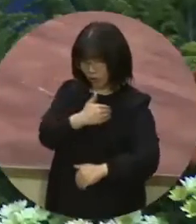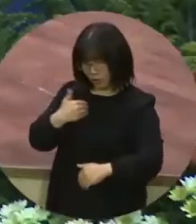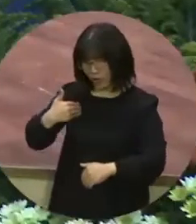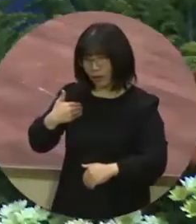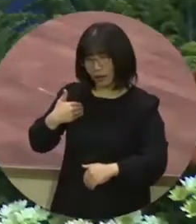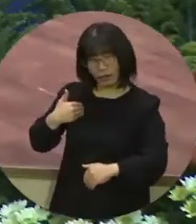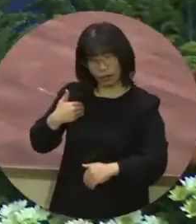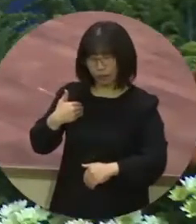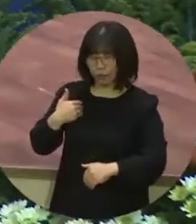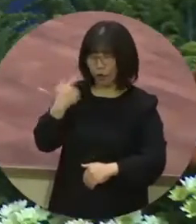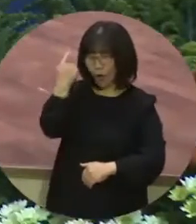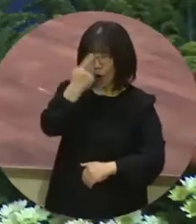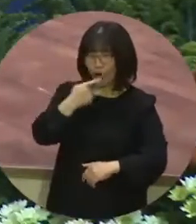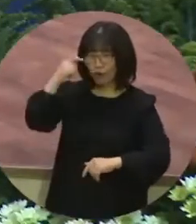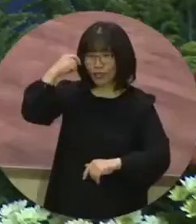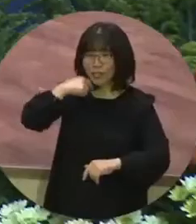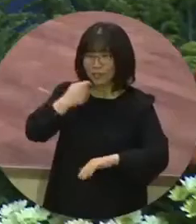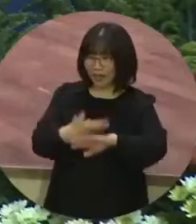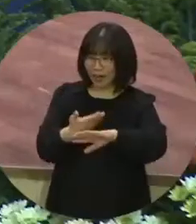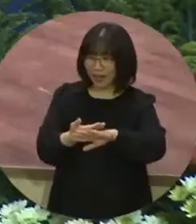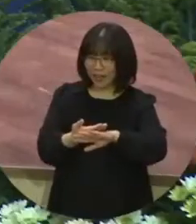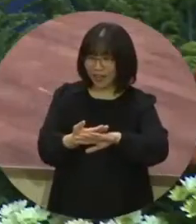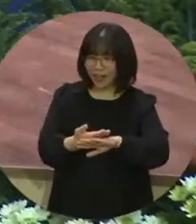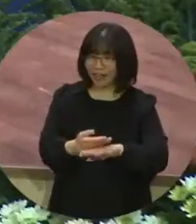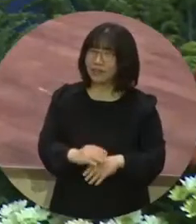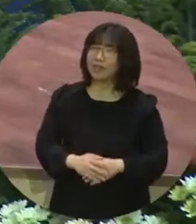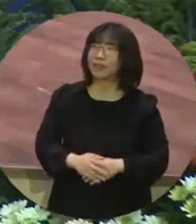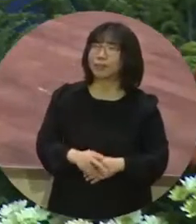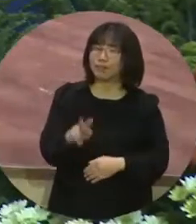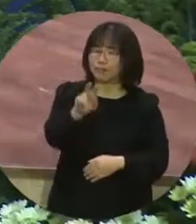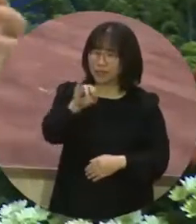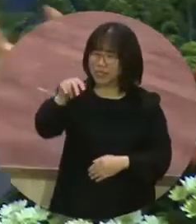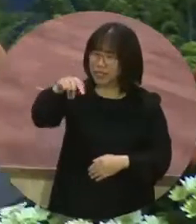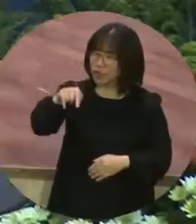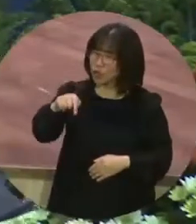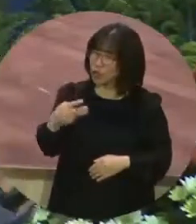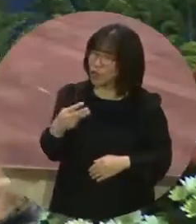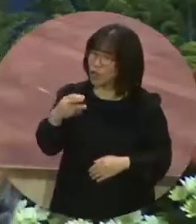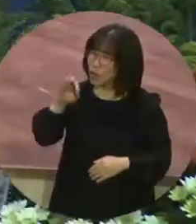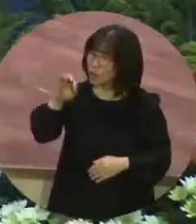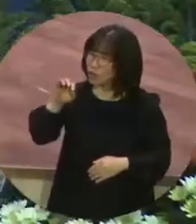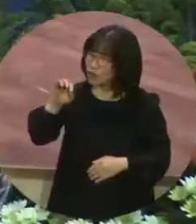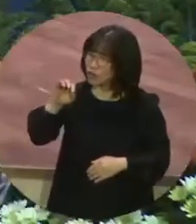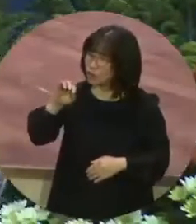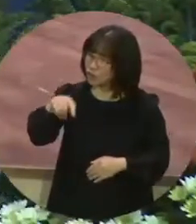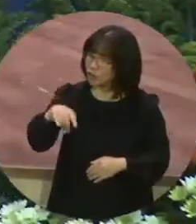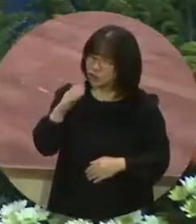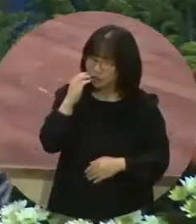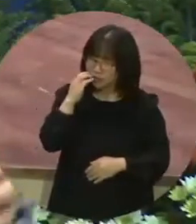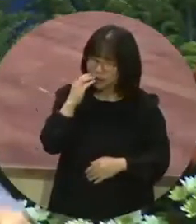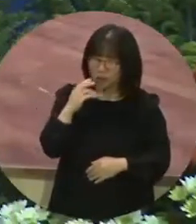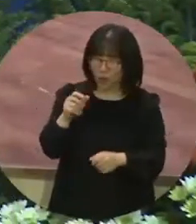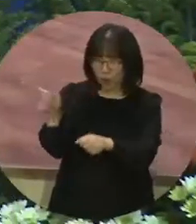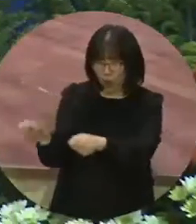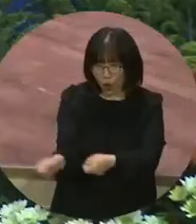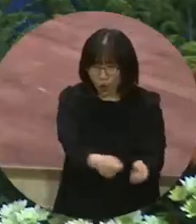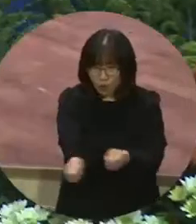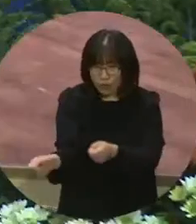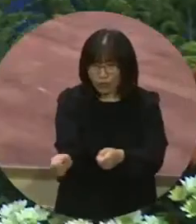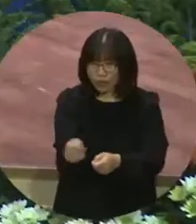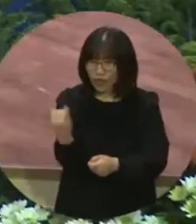희한하지. 예를 들면 골프 선수 유세비 보세요. 한국 100% 한국인데 당당해요.